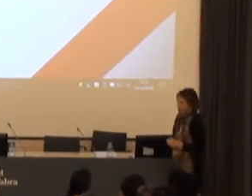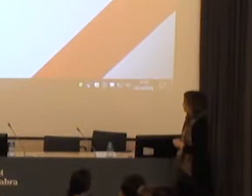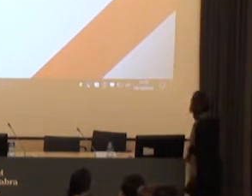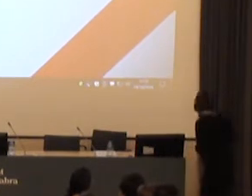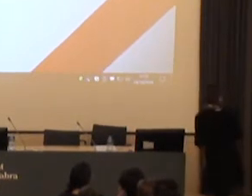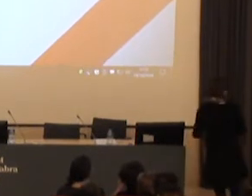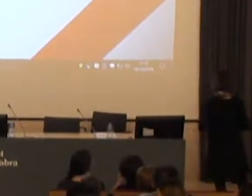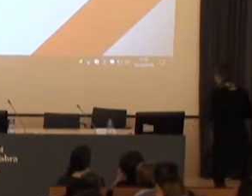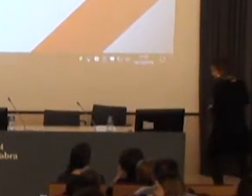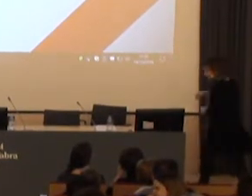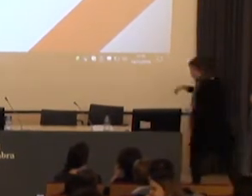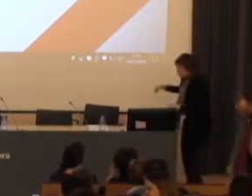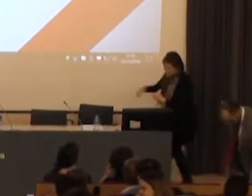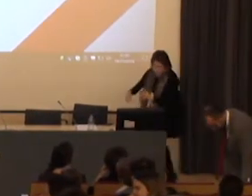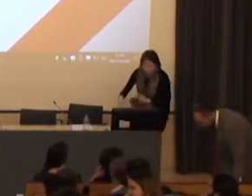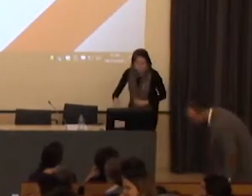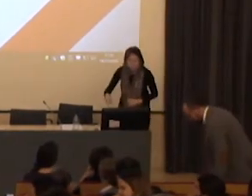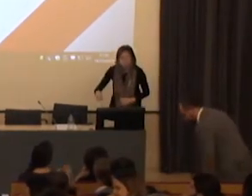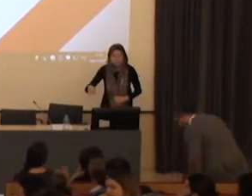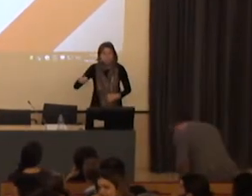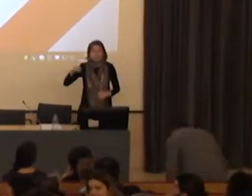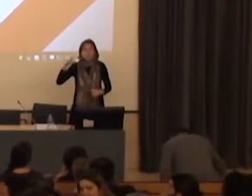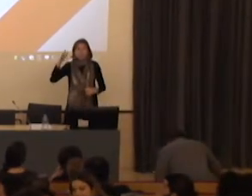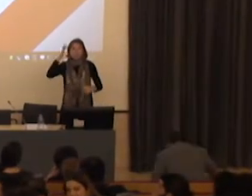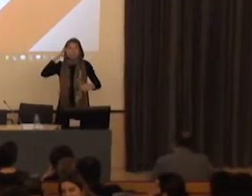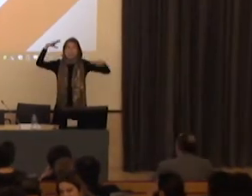amb imatges del curs i el projectarem ara.